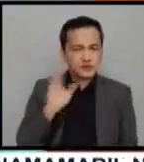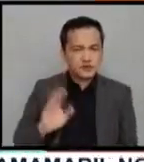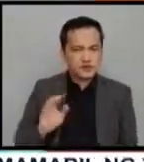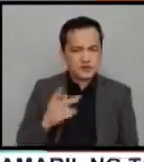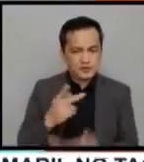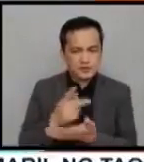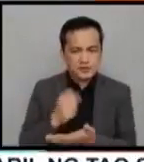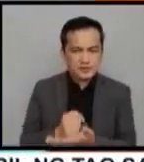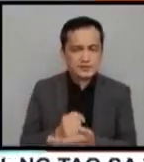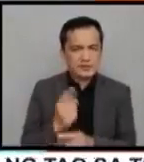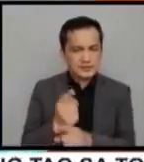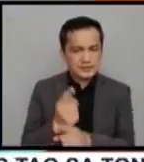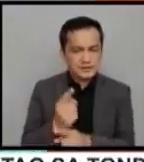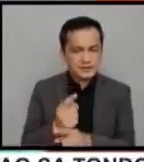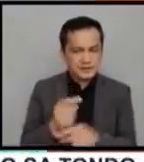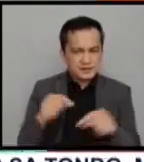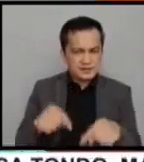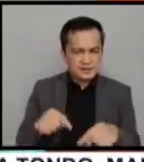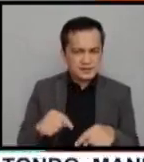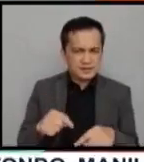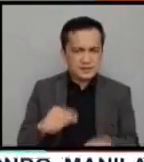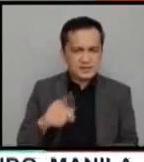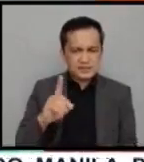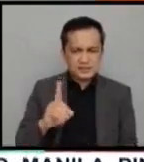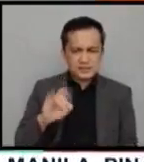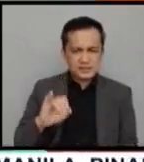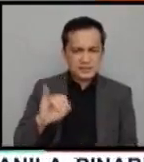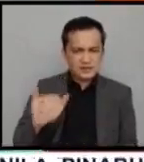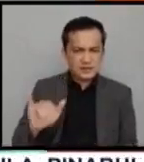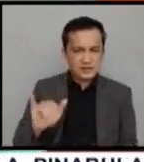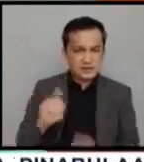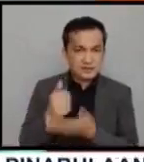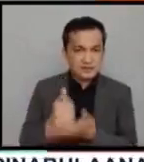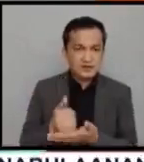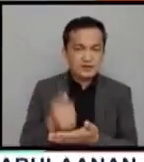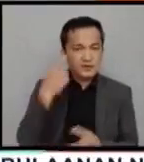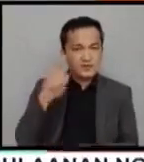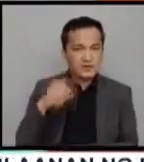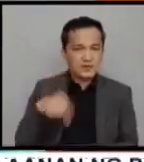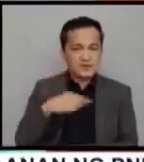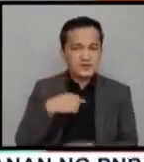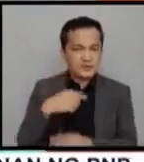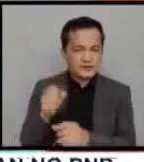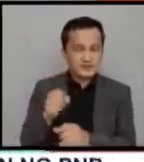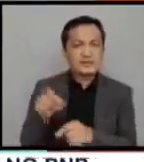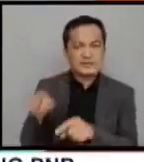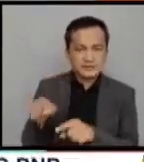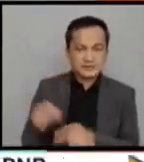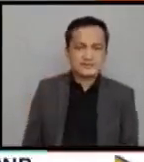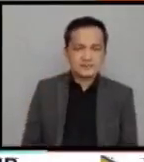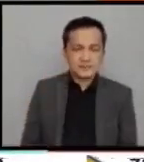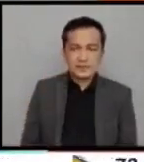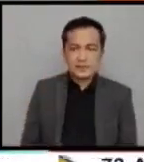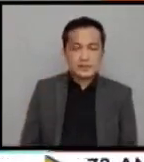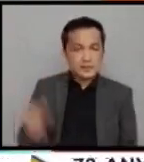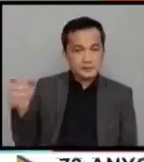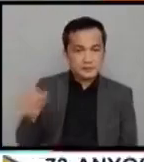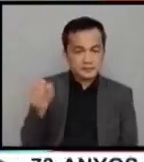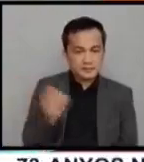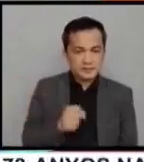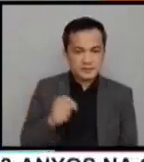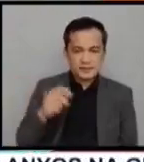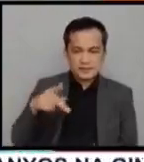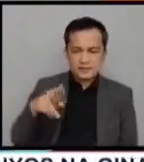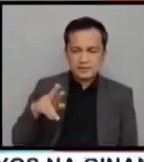tamang-tama. Dahil dito sa My DIY ay may tutulong sa atin para ma-achieve yan. Well, today makakasama natin si Princess